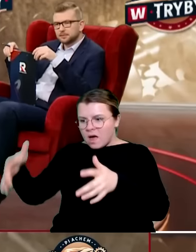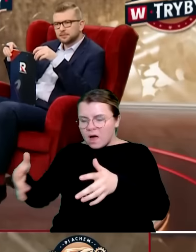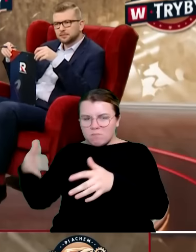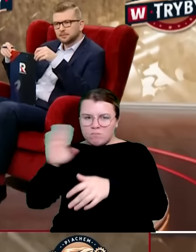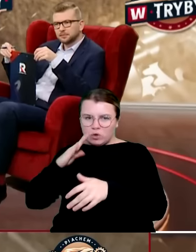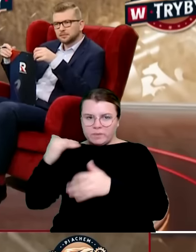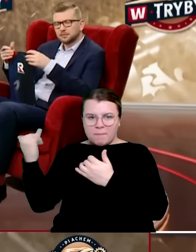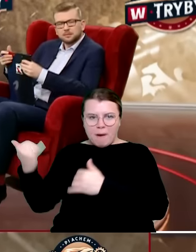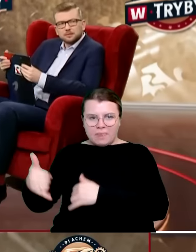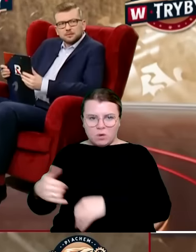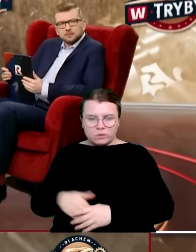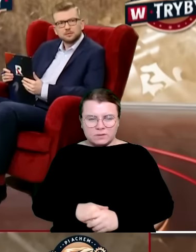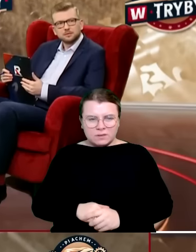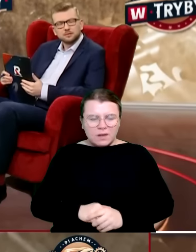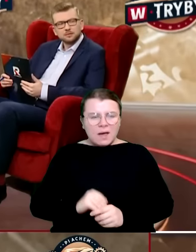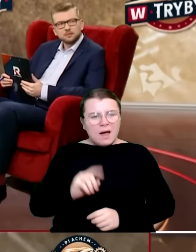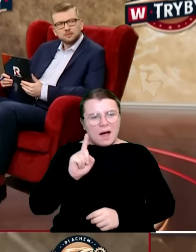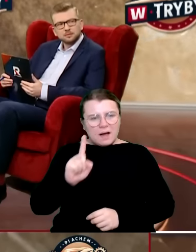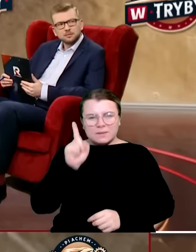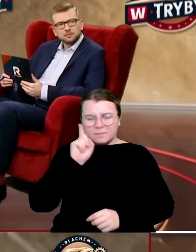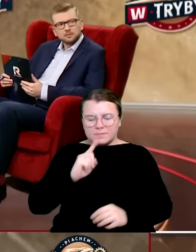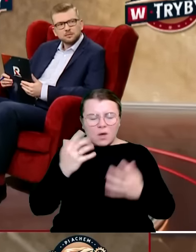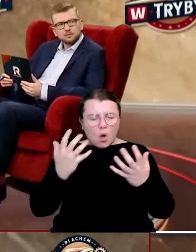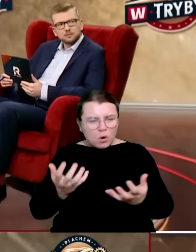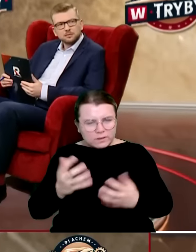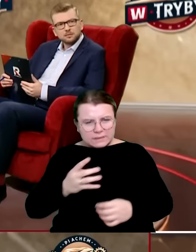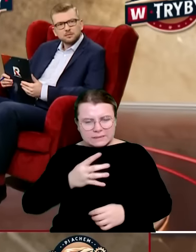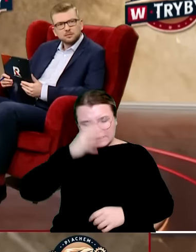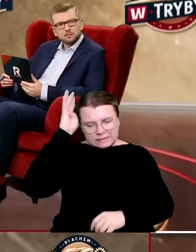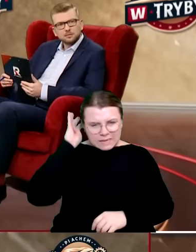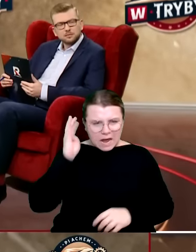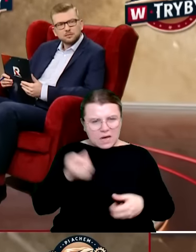przecież wielokrotnie sami ochotnicy, strażacy,